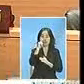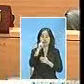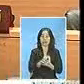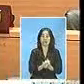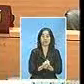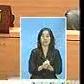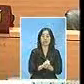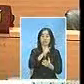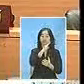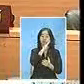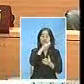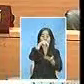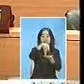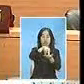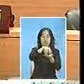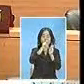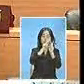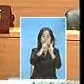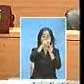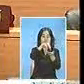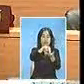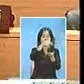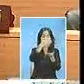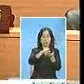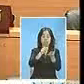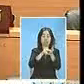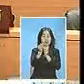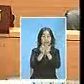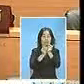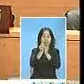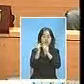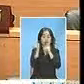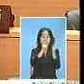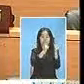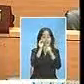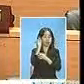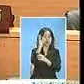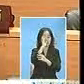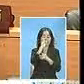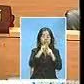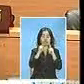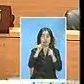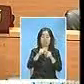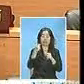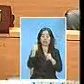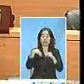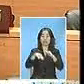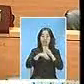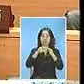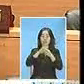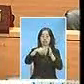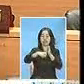าท่านสุนัยจะลุกขึ้นชี้แจงเนี่ยไม่ใช่เป็นการชี้แจงแบบตอบโต้แต่ต้องด้วยพื้นฐานของเหตุและผ